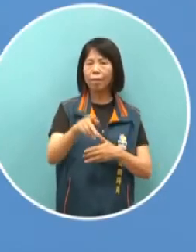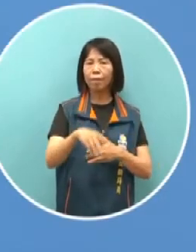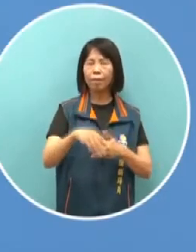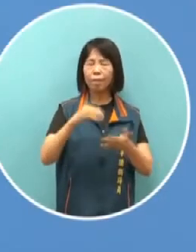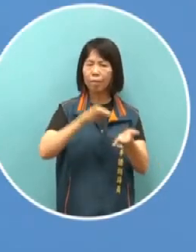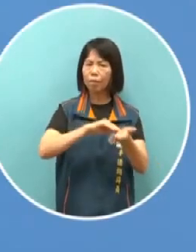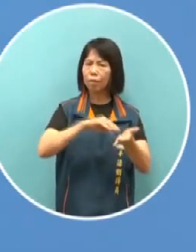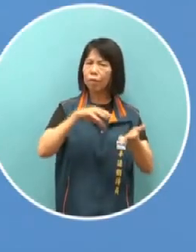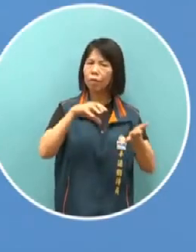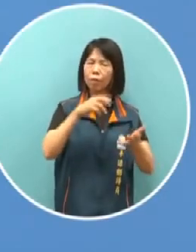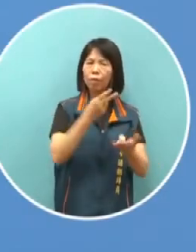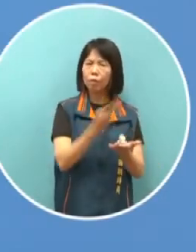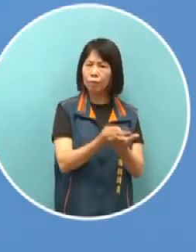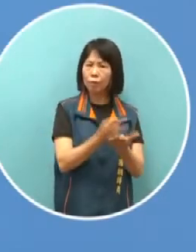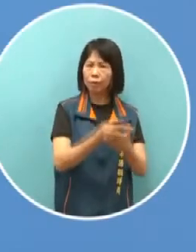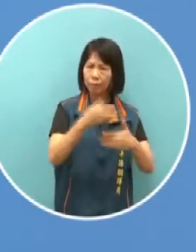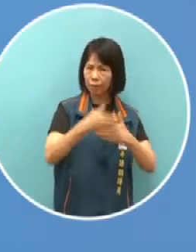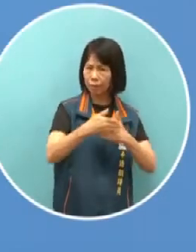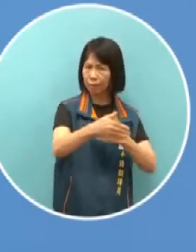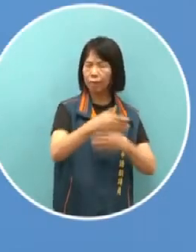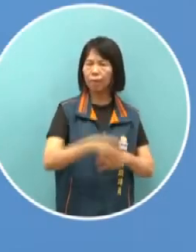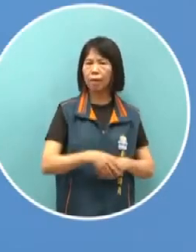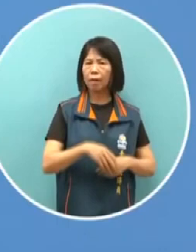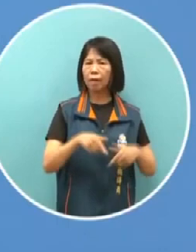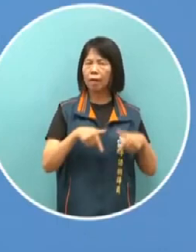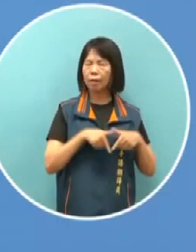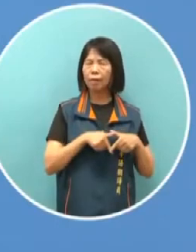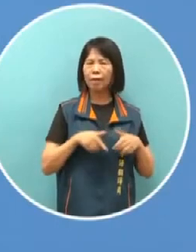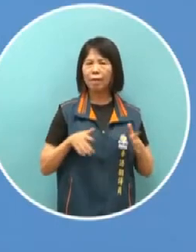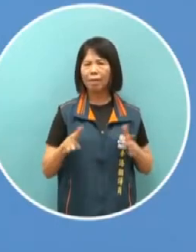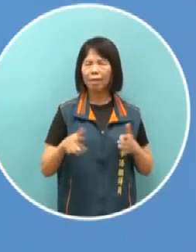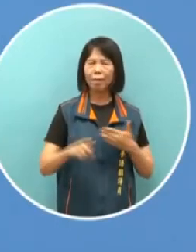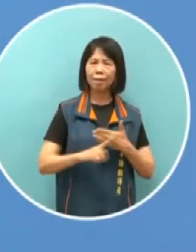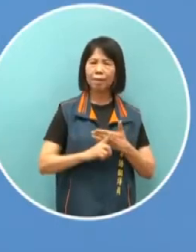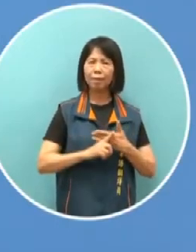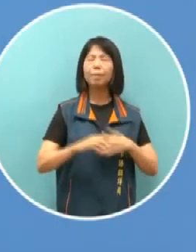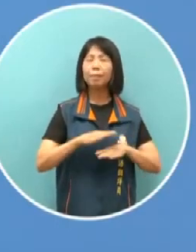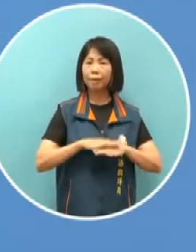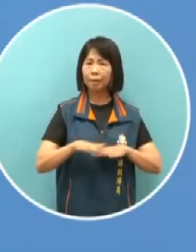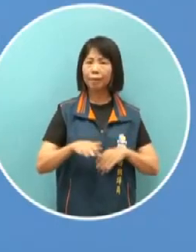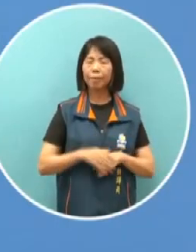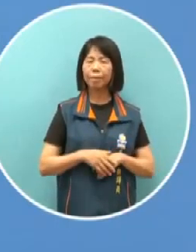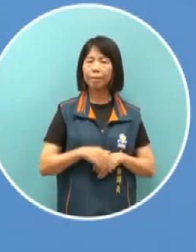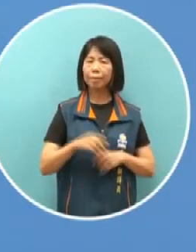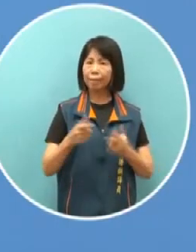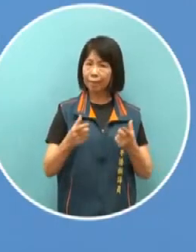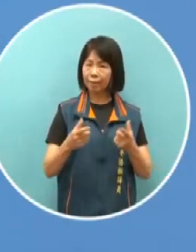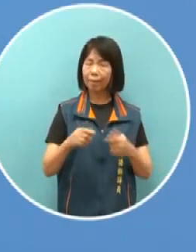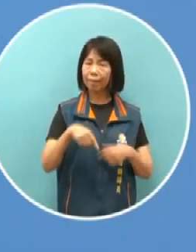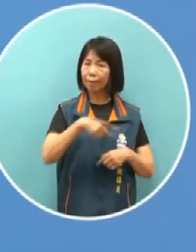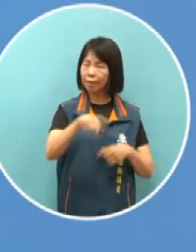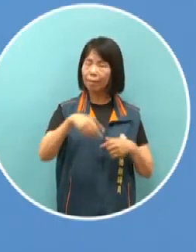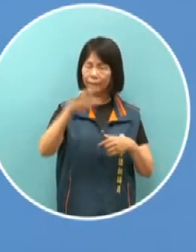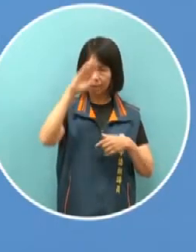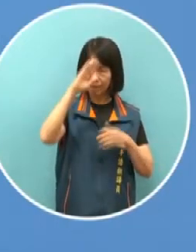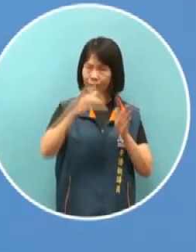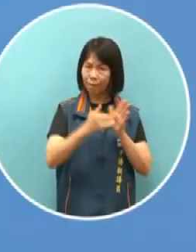测情绪，当情绪受到困难的时候，记得寻求协助，拨打安心专线1925。记者蒋华报道。